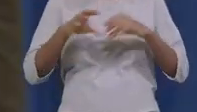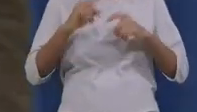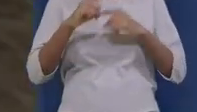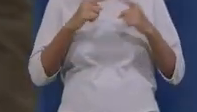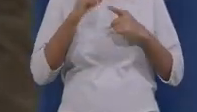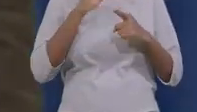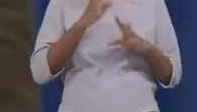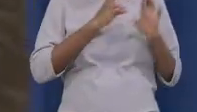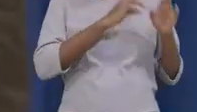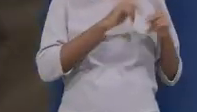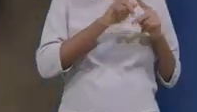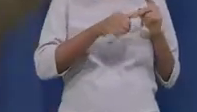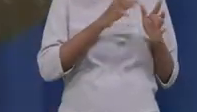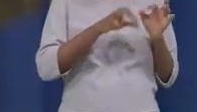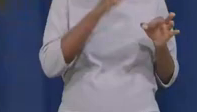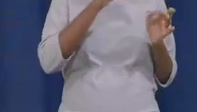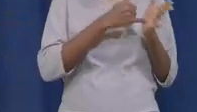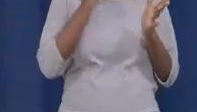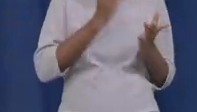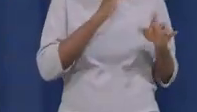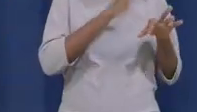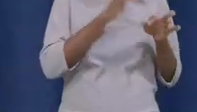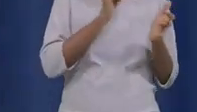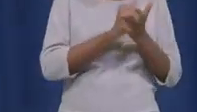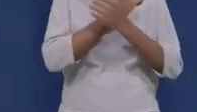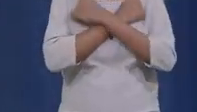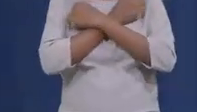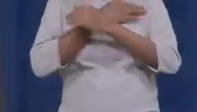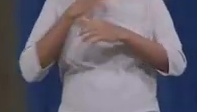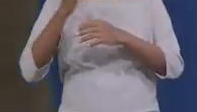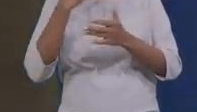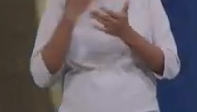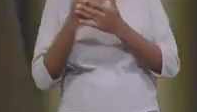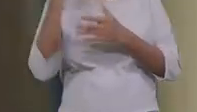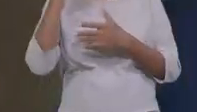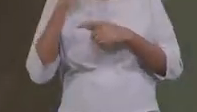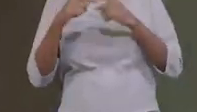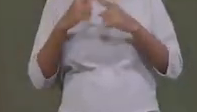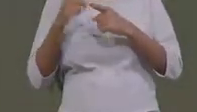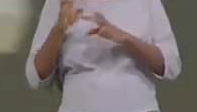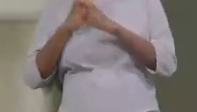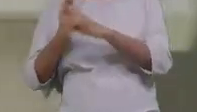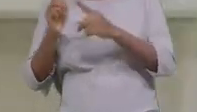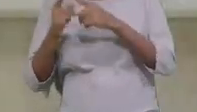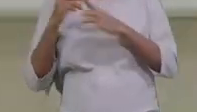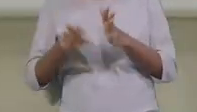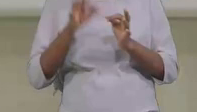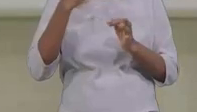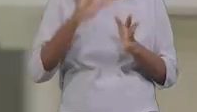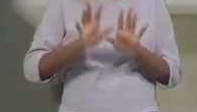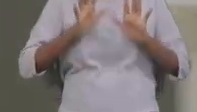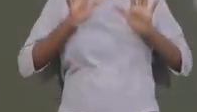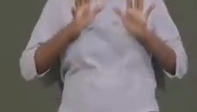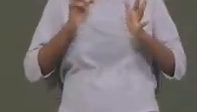faire. Quand vous répondez à un autre esprit, ça va affecter cet amour de force, d'amour. Quand vous